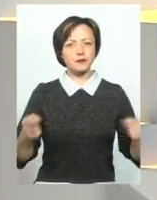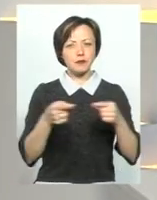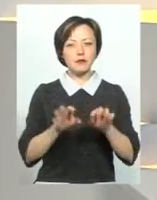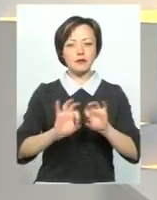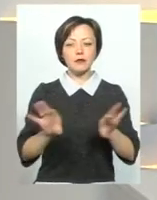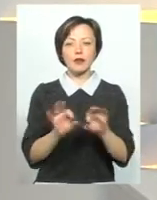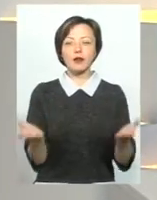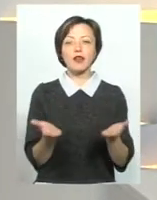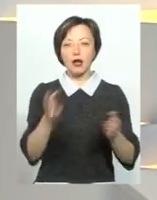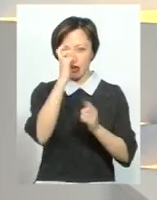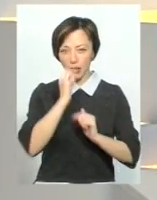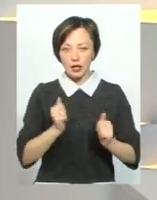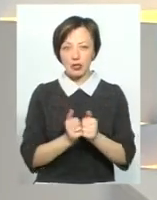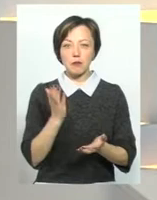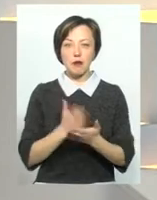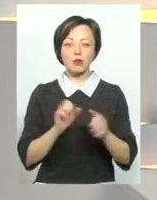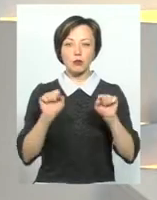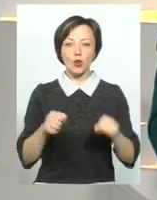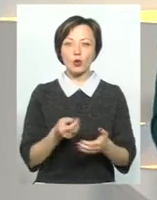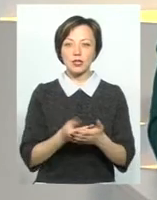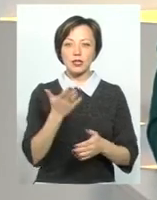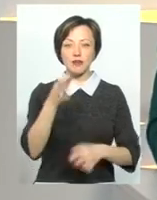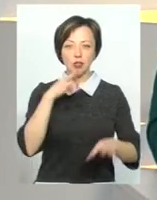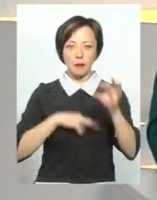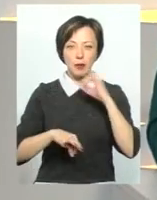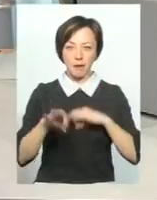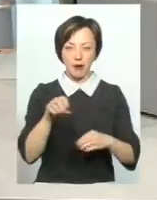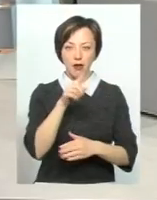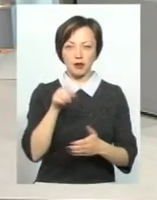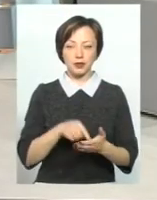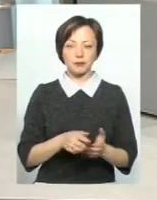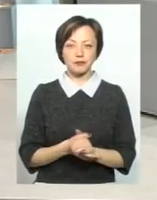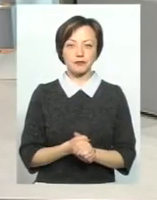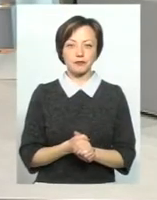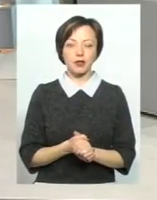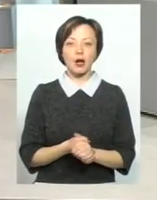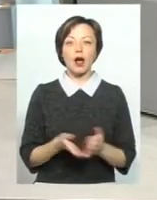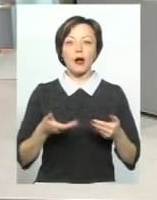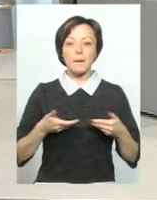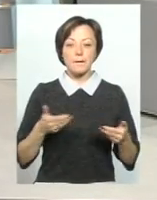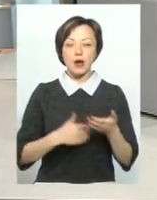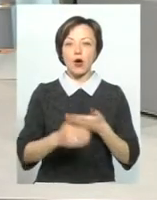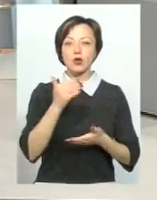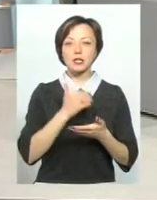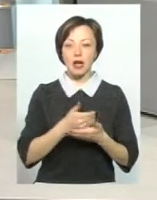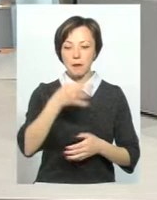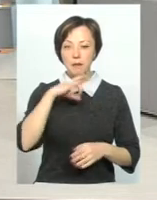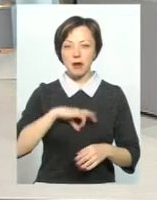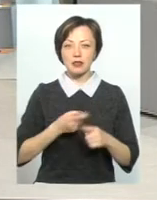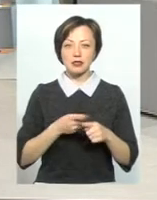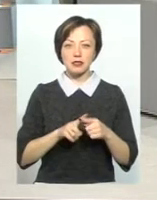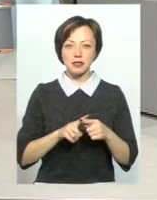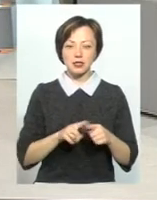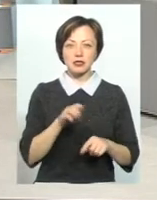ласка, в яких країнах вже мали можливість оцінити ваші препарати? Ну, ми останні препарати, які створені, це Стимпа